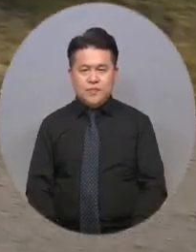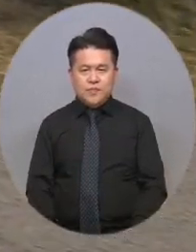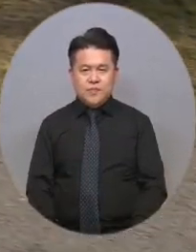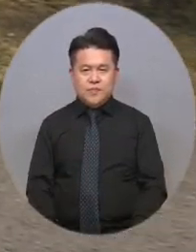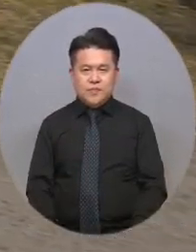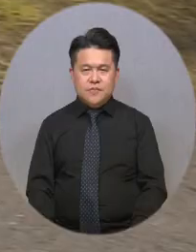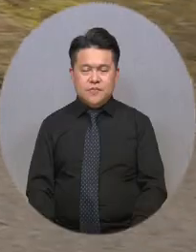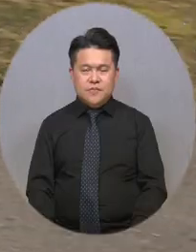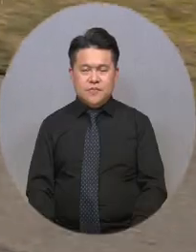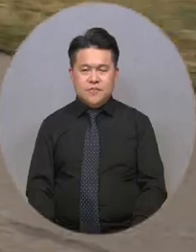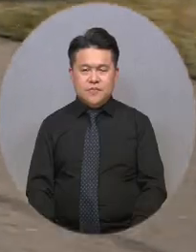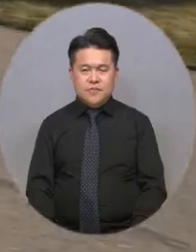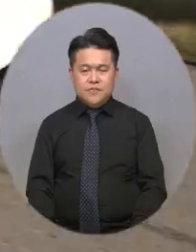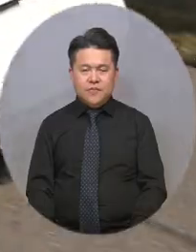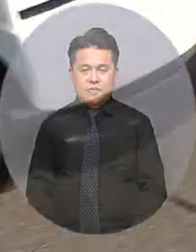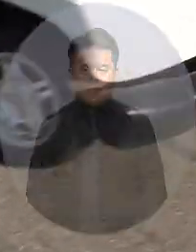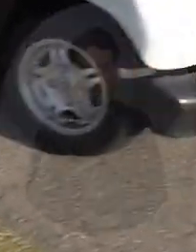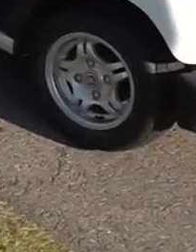넘어간 거.